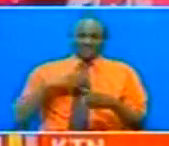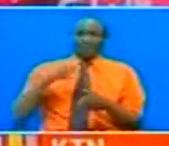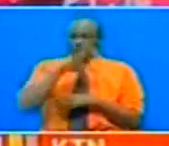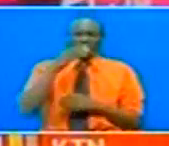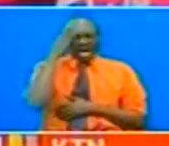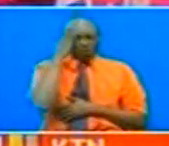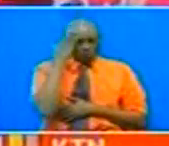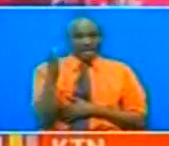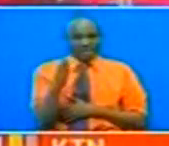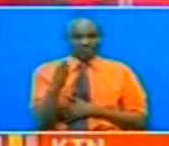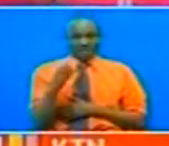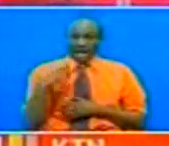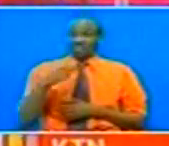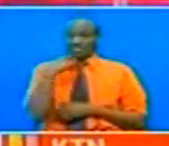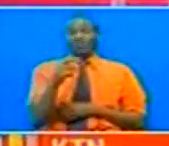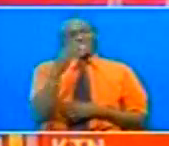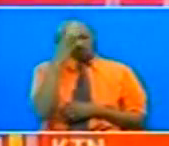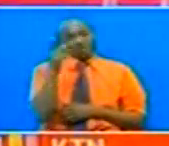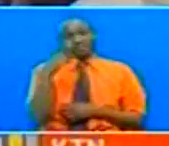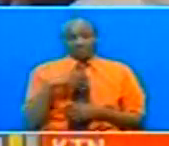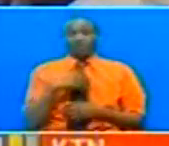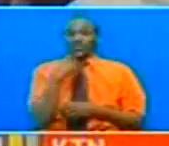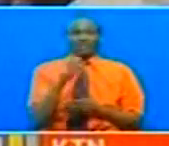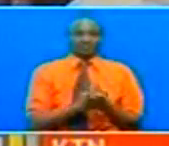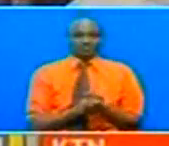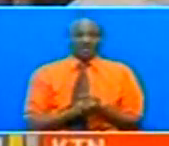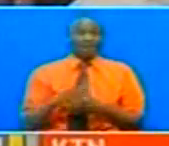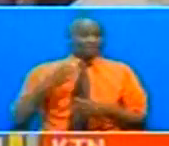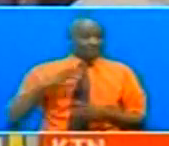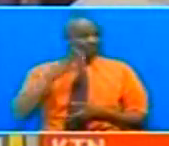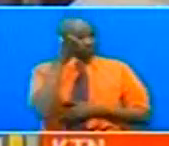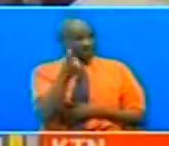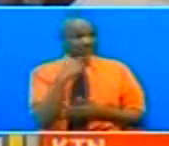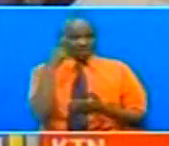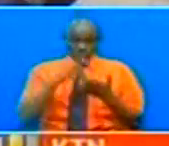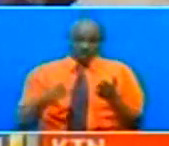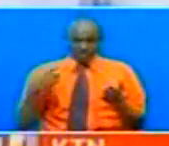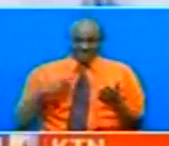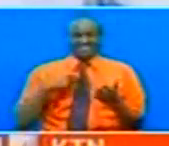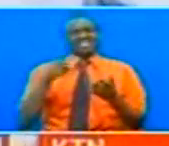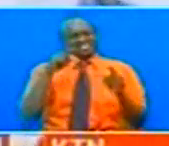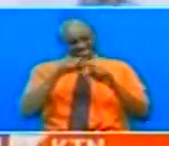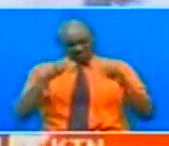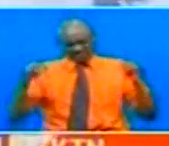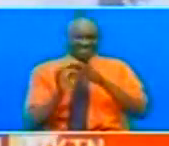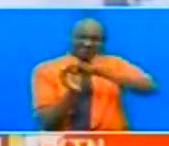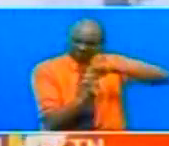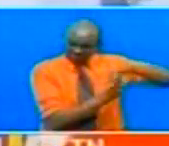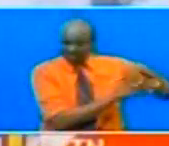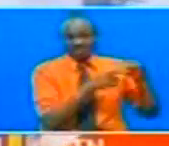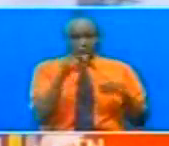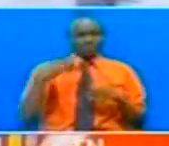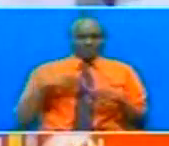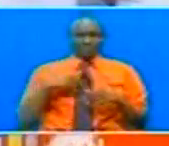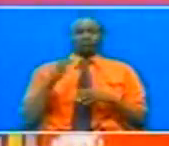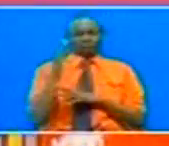anajua. Why can't we not say the truth? Wakazi walikuwa kidete kuweka rai zao bayana, huku wakuu wa usalama pamoja